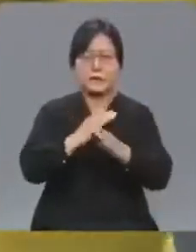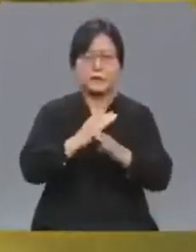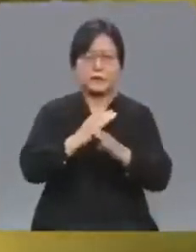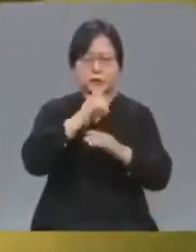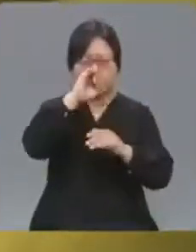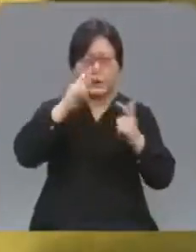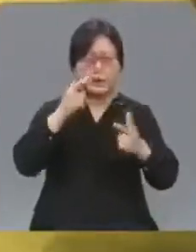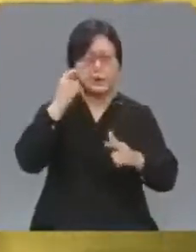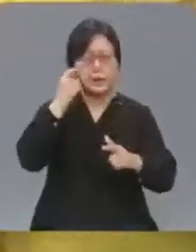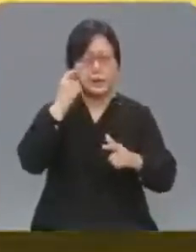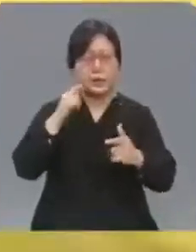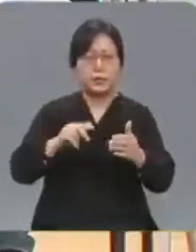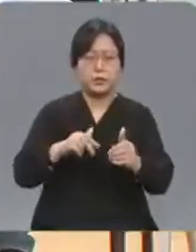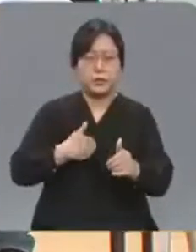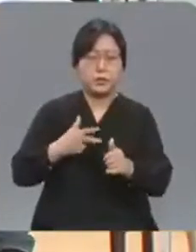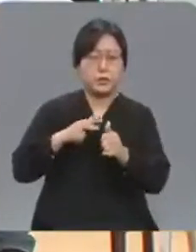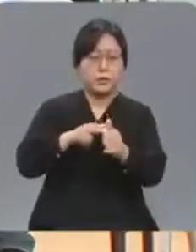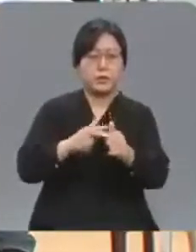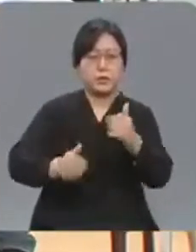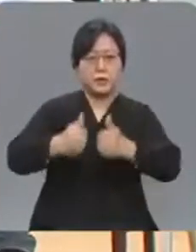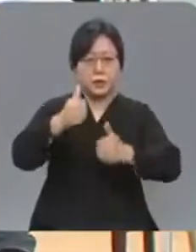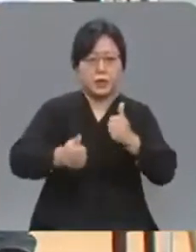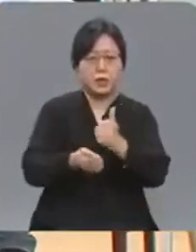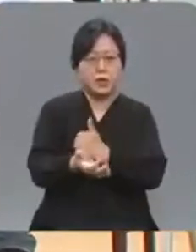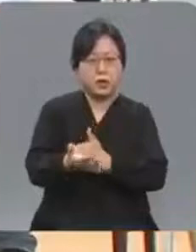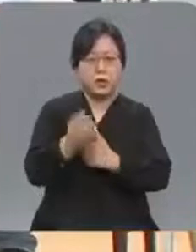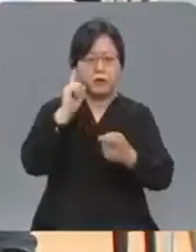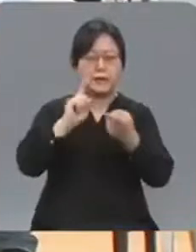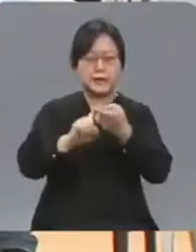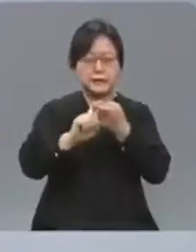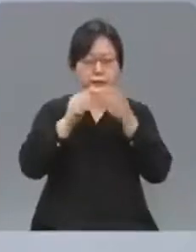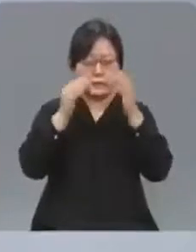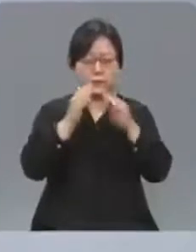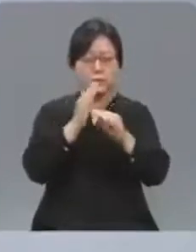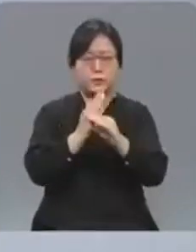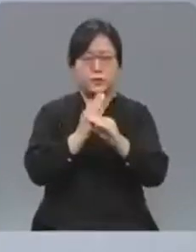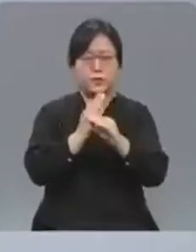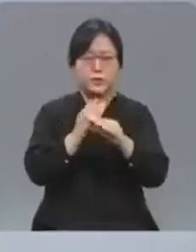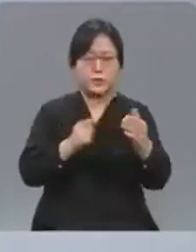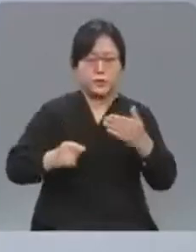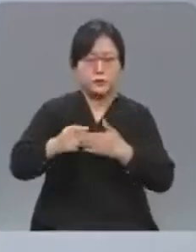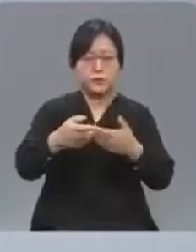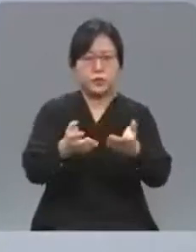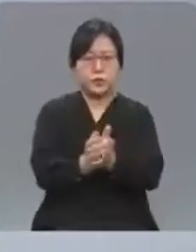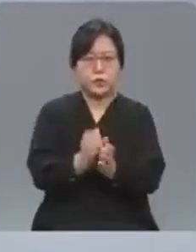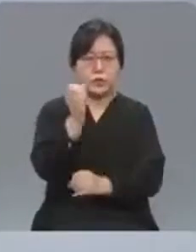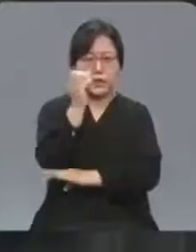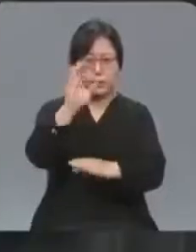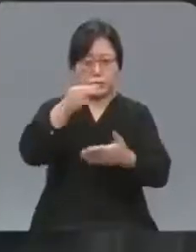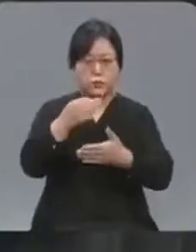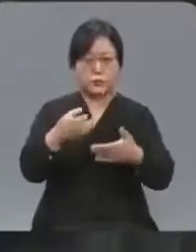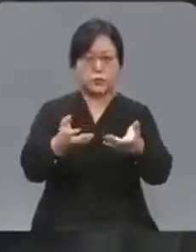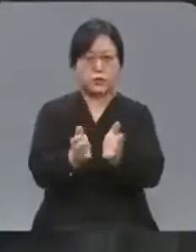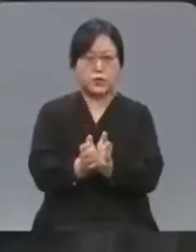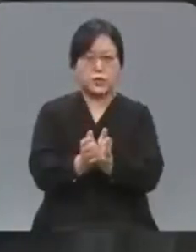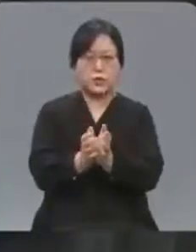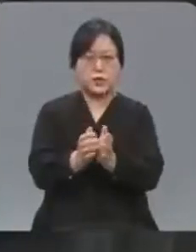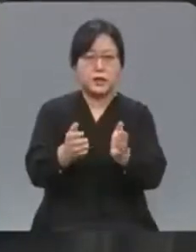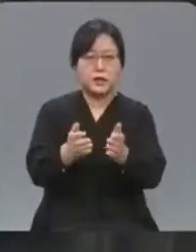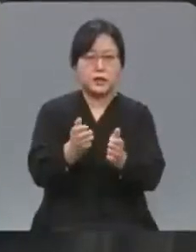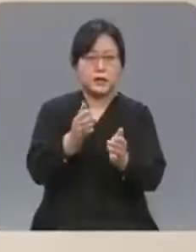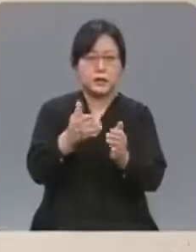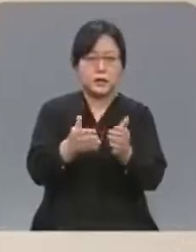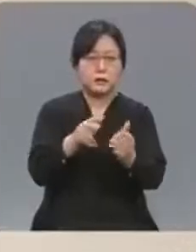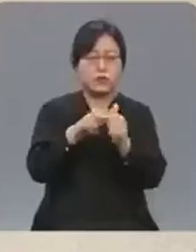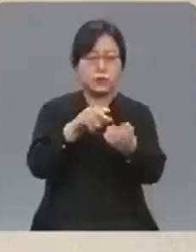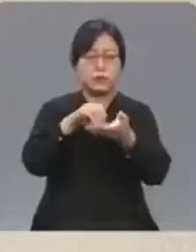정서가 무소속과 대결해서 얼마나 영향을 미칠지 관건입니다. 진보당과 기본소득당 등도 단체장 등의 후보를